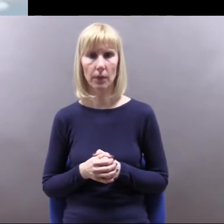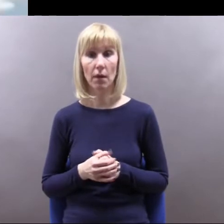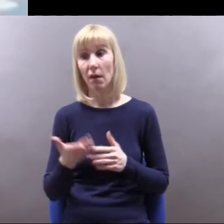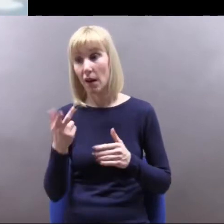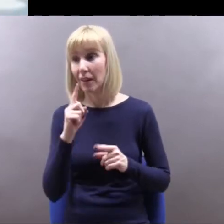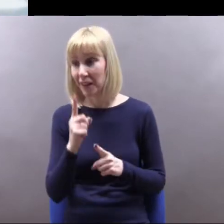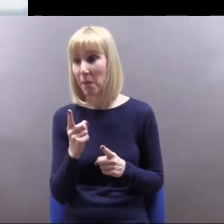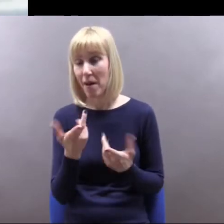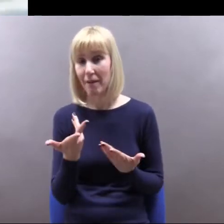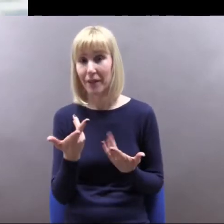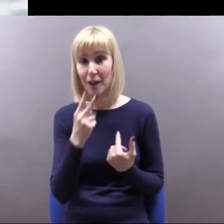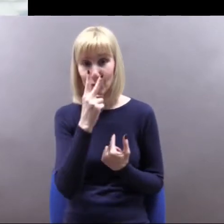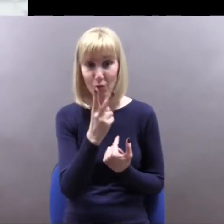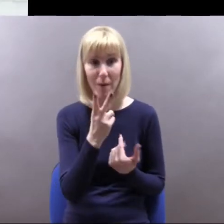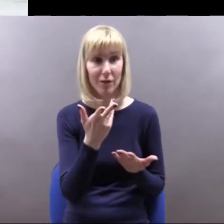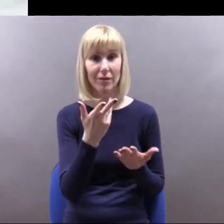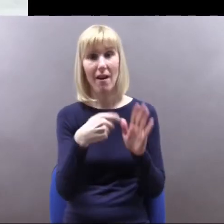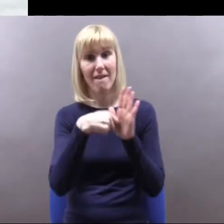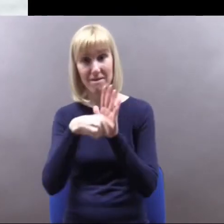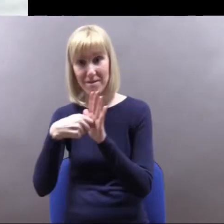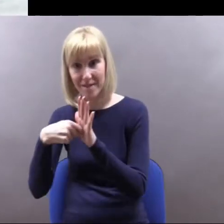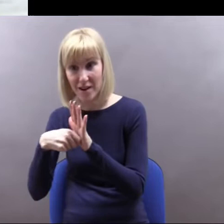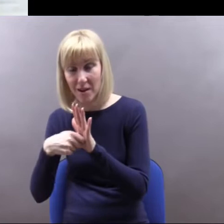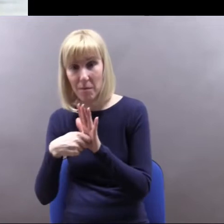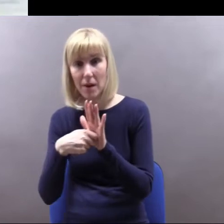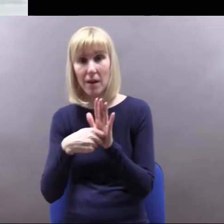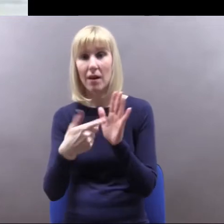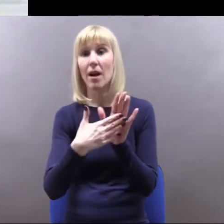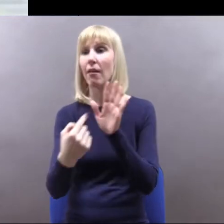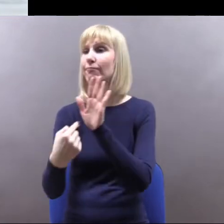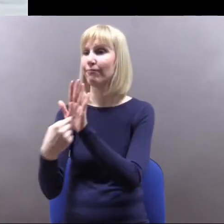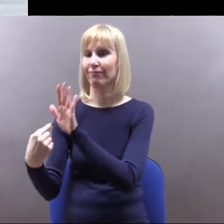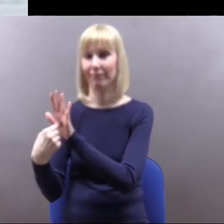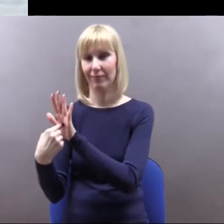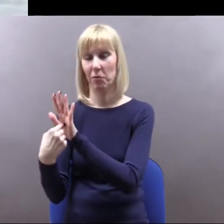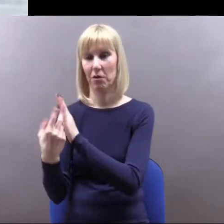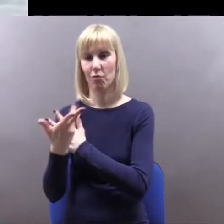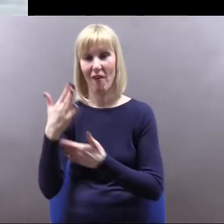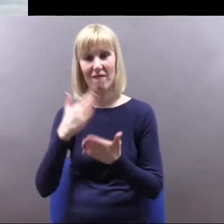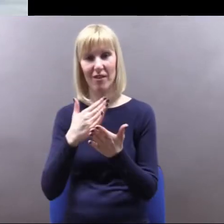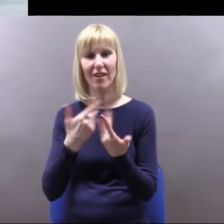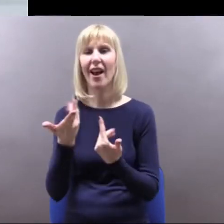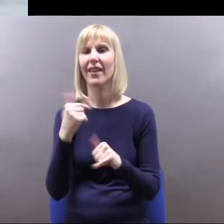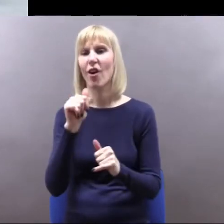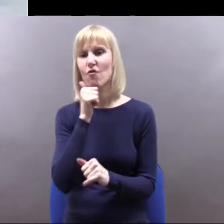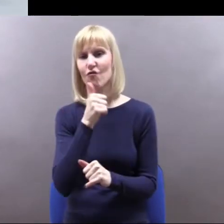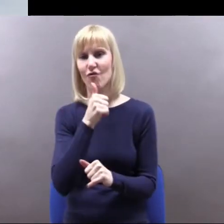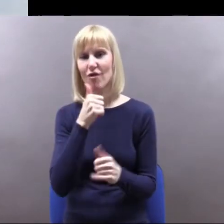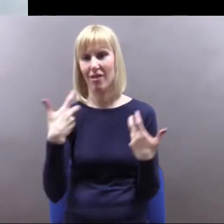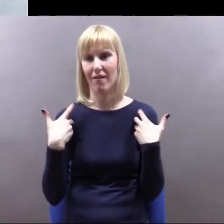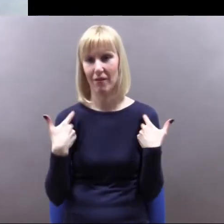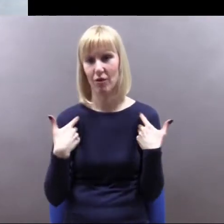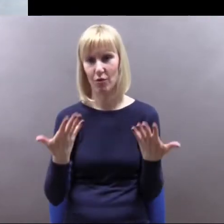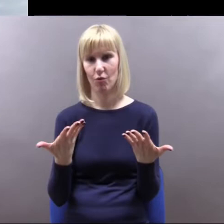my pewnego razu nakręciliśmy film, który pokazuje w warunkach, nazwijmy to